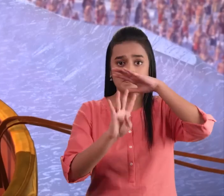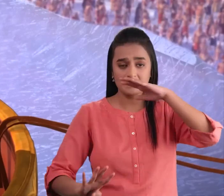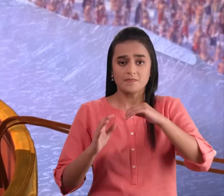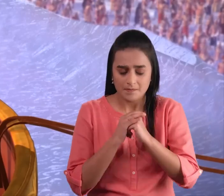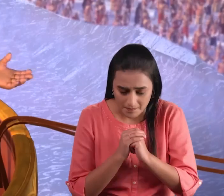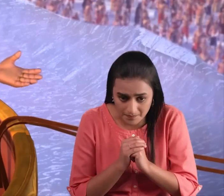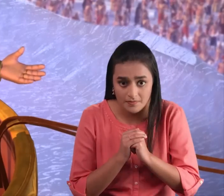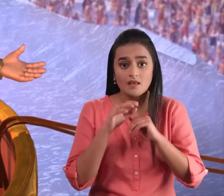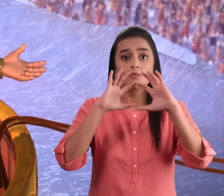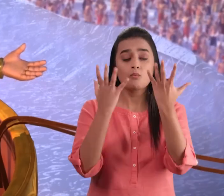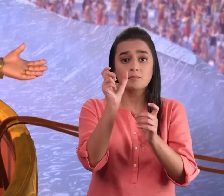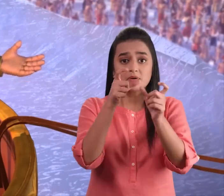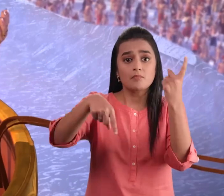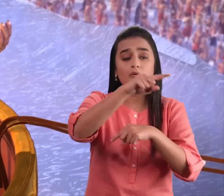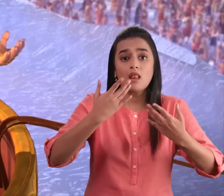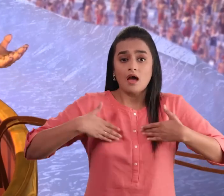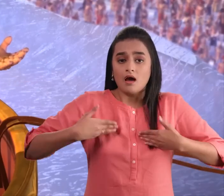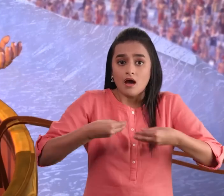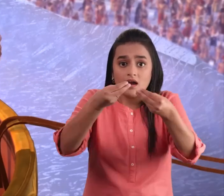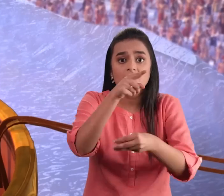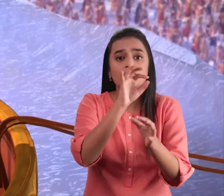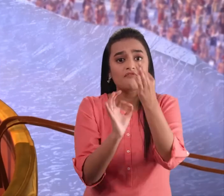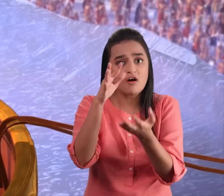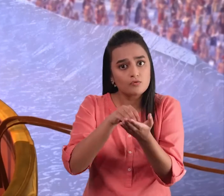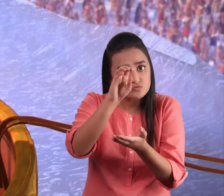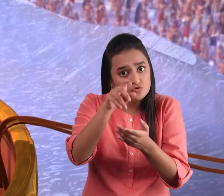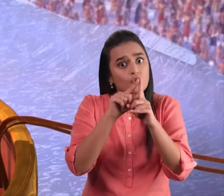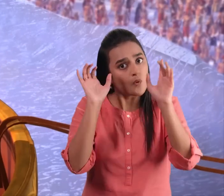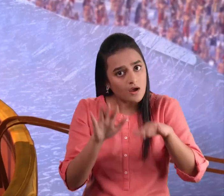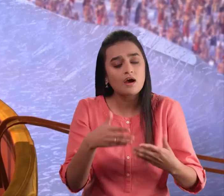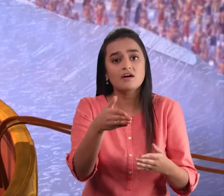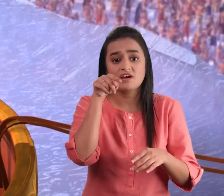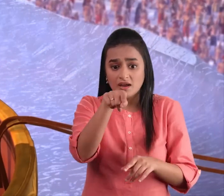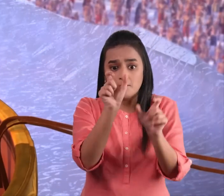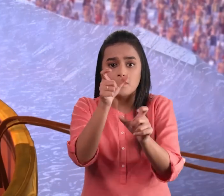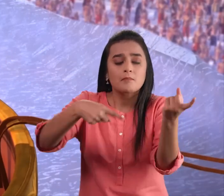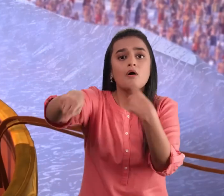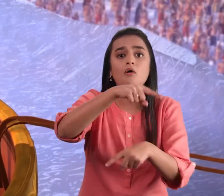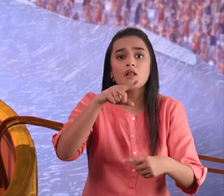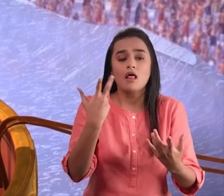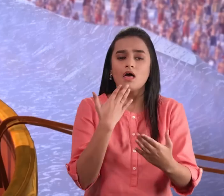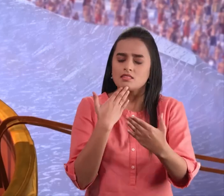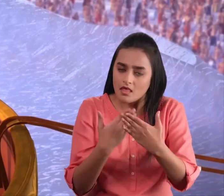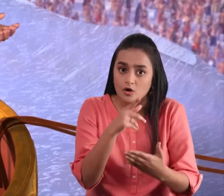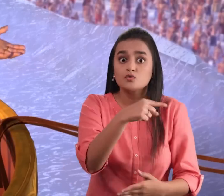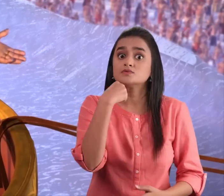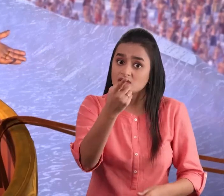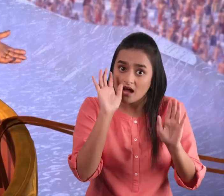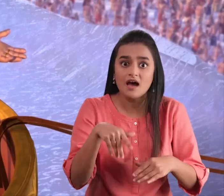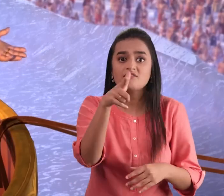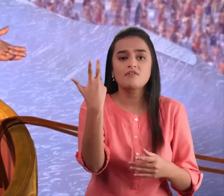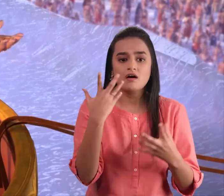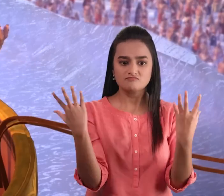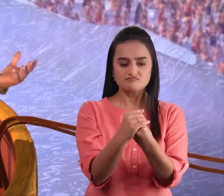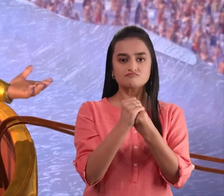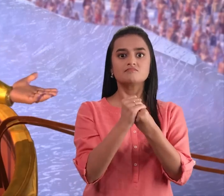पृथ्वी पर मनुष्य आपको प्रसन्न करने के लिए यज्ञ कर रहे हैं देवराज इंद्र। ये ऋणी लोग आपका आभार प्रकट करने के लिए